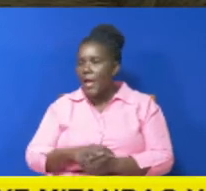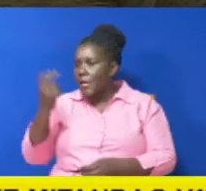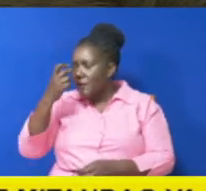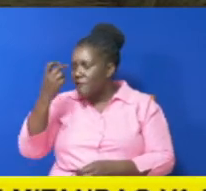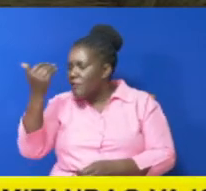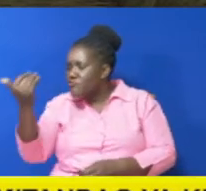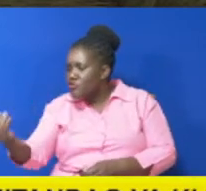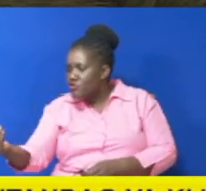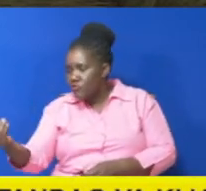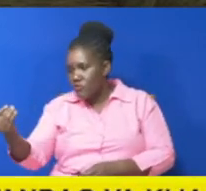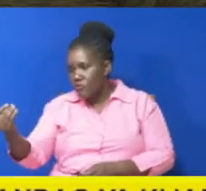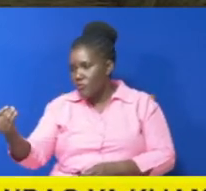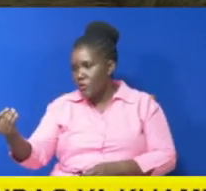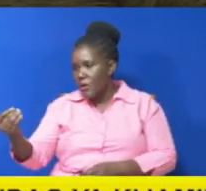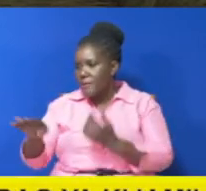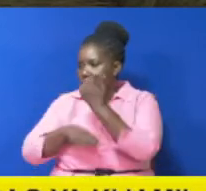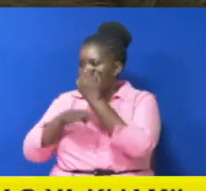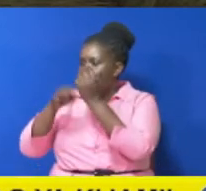Utamtafuta mtoto mdogo, miaka